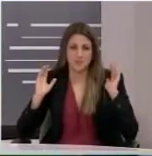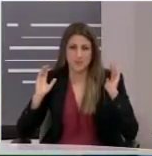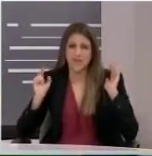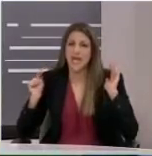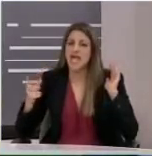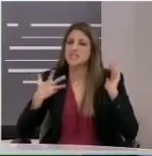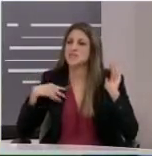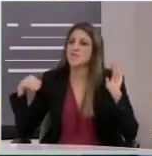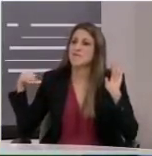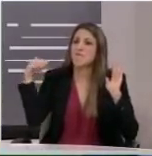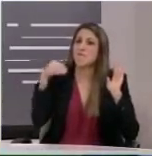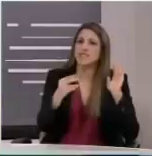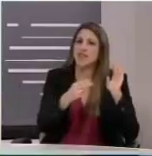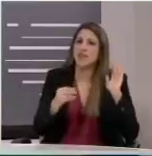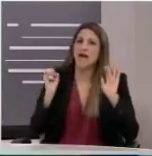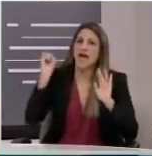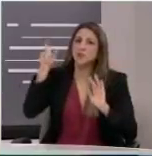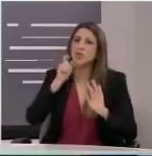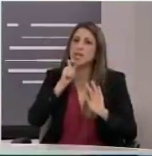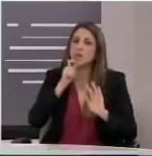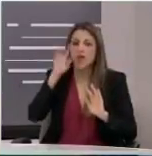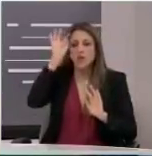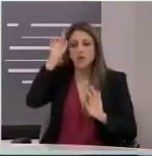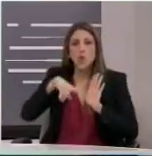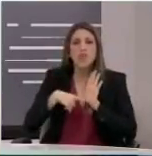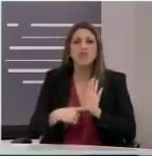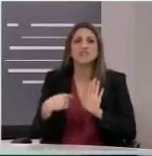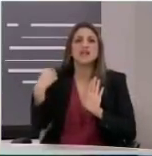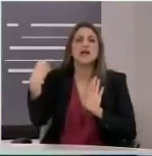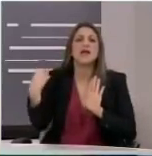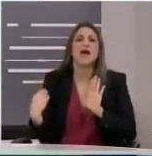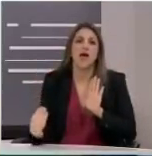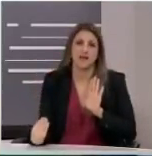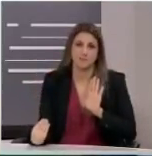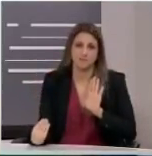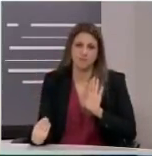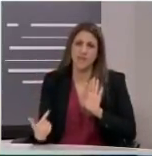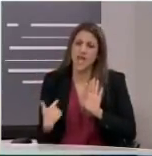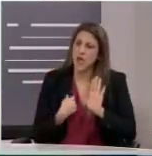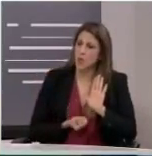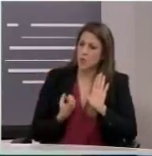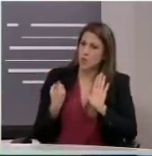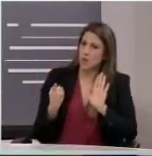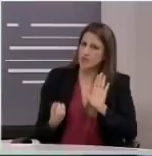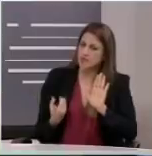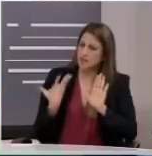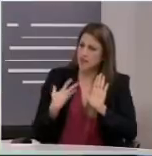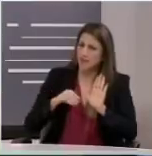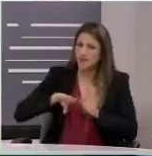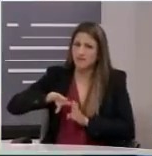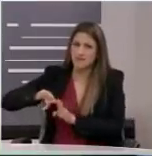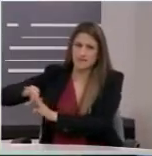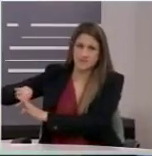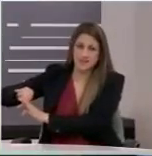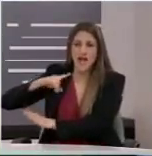ωφέλη. Και είχα την εντύπωση ότι εσείς επιχειρήσατε το τελευταίο διάστημα να τα αφήσετε έξω, δεν